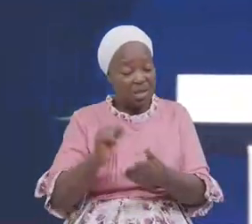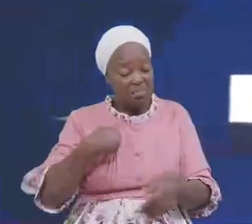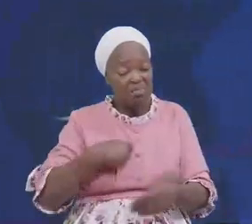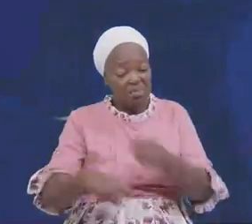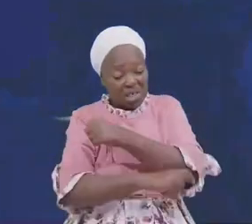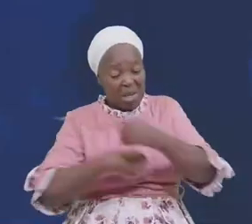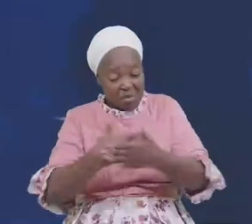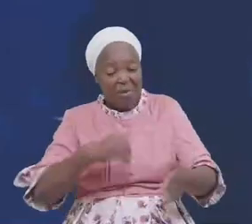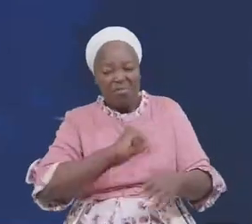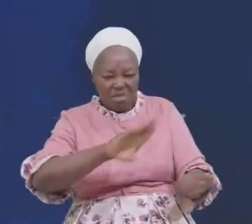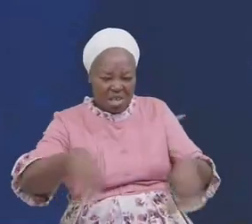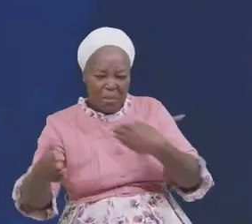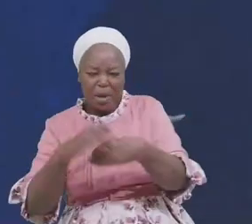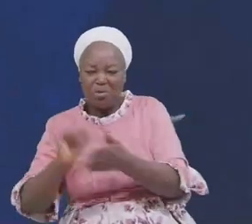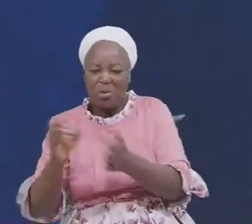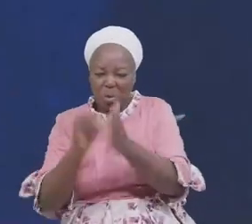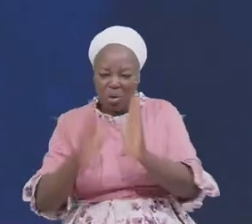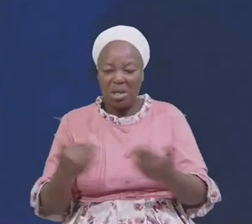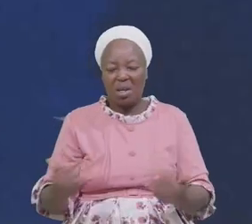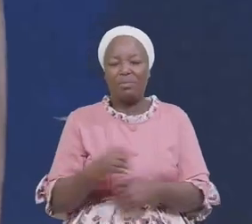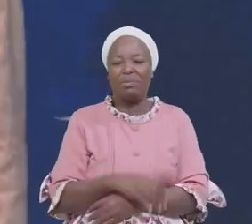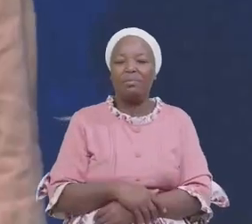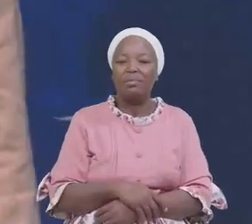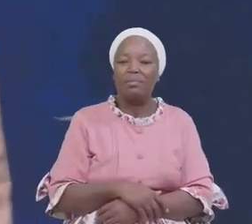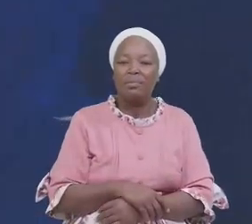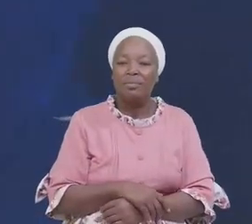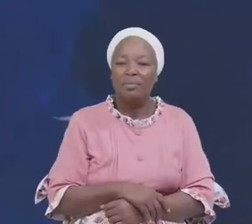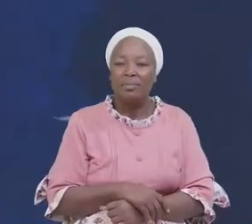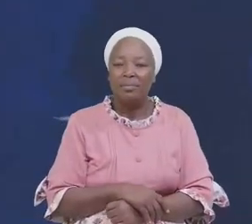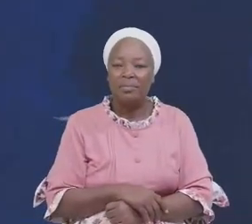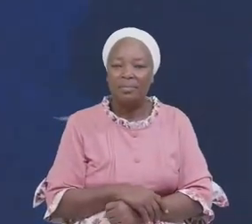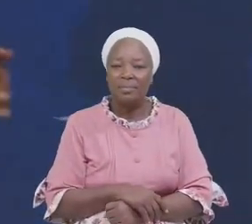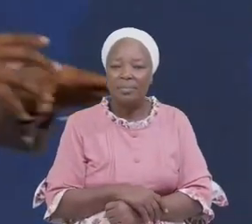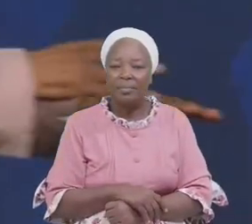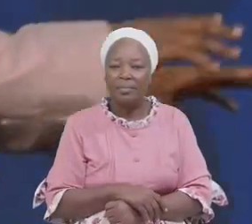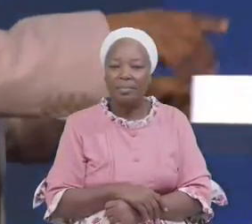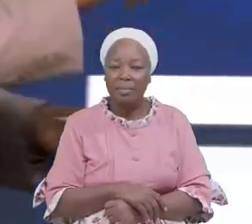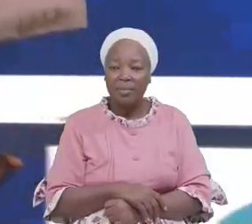Je ne peux pas dépenser l'argent que j'ai volé, je retourne ça au propriétaire.